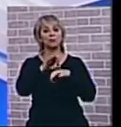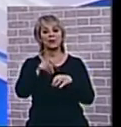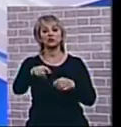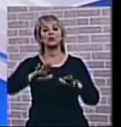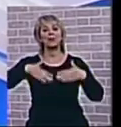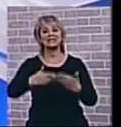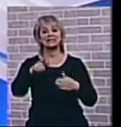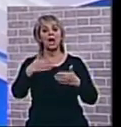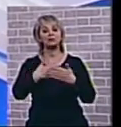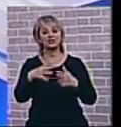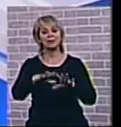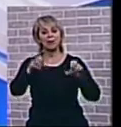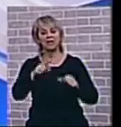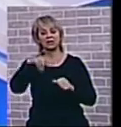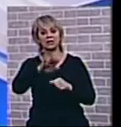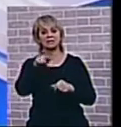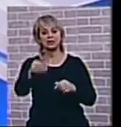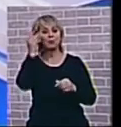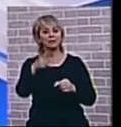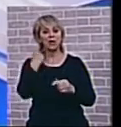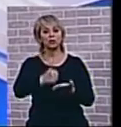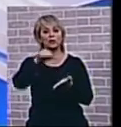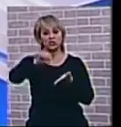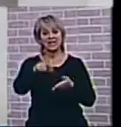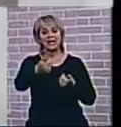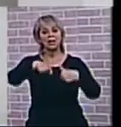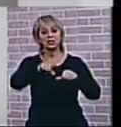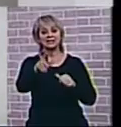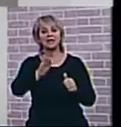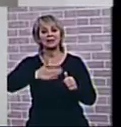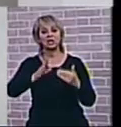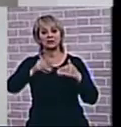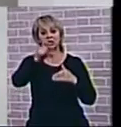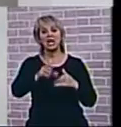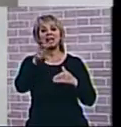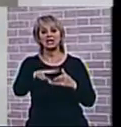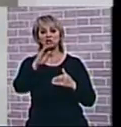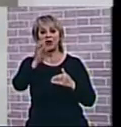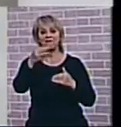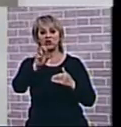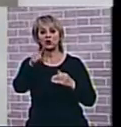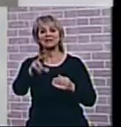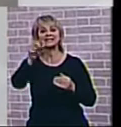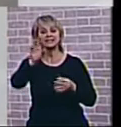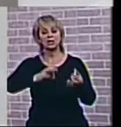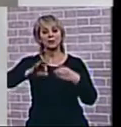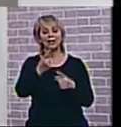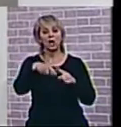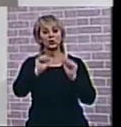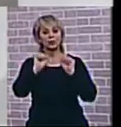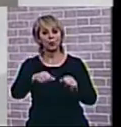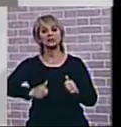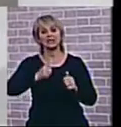проводится по инициативе Общественной палаты России. По мнению одного из членов организации, нашего земляка Леонида Шафирова, социальных проектов, которые